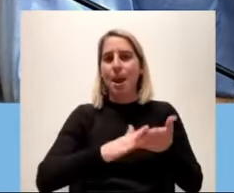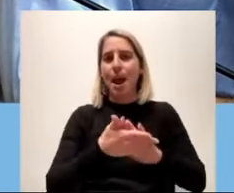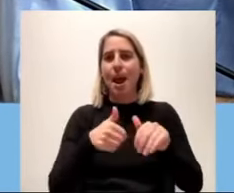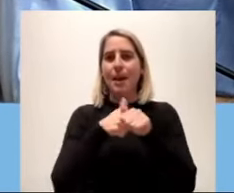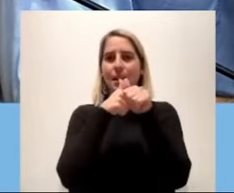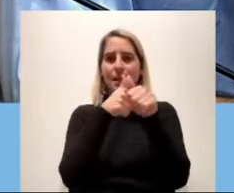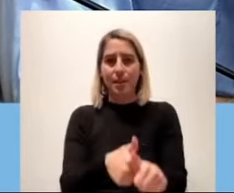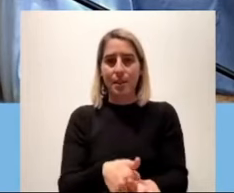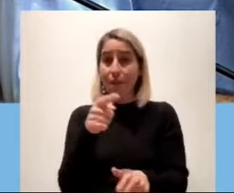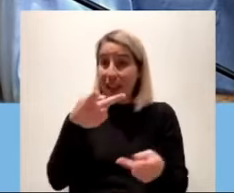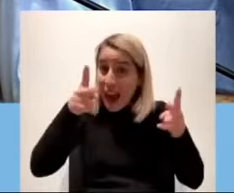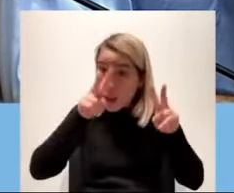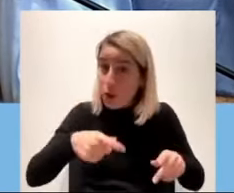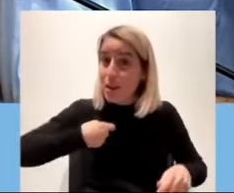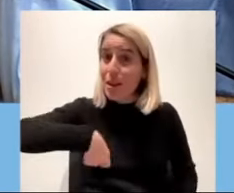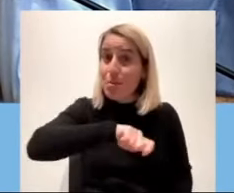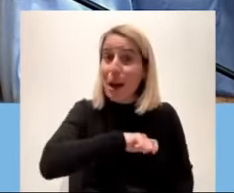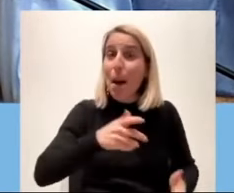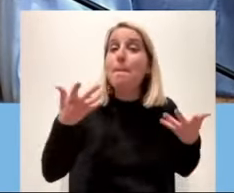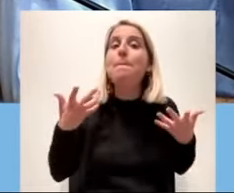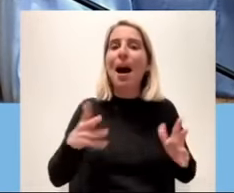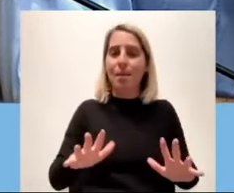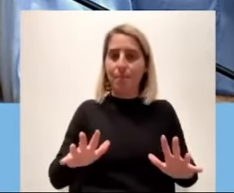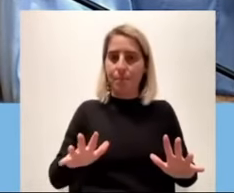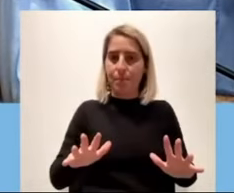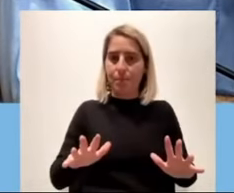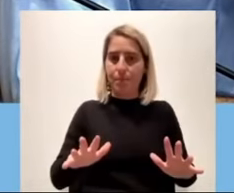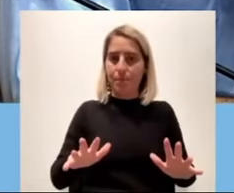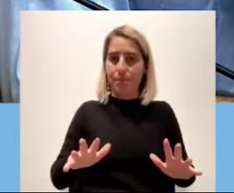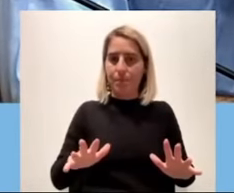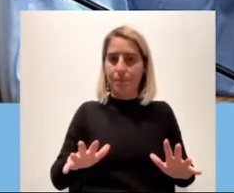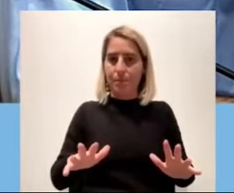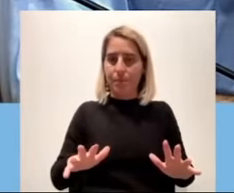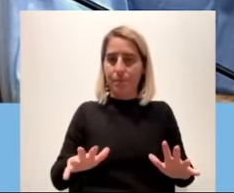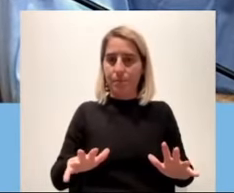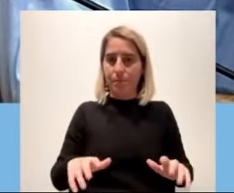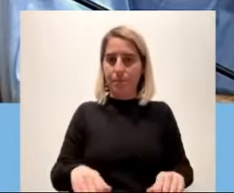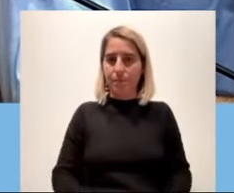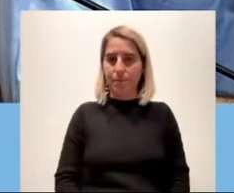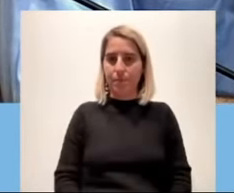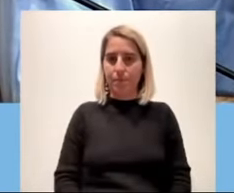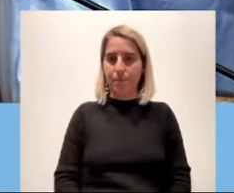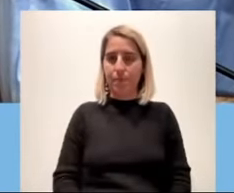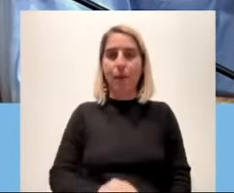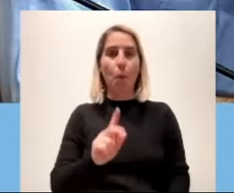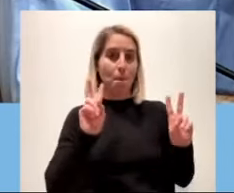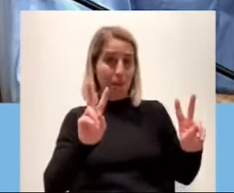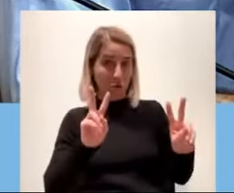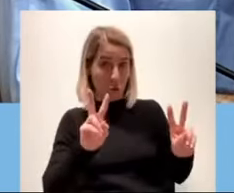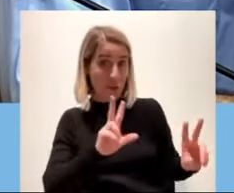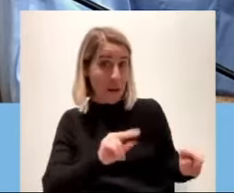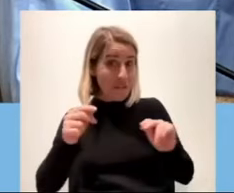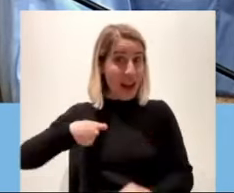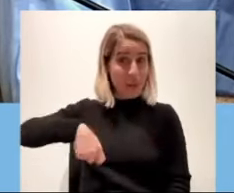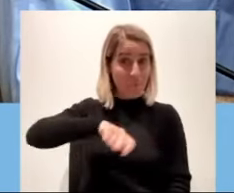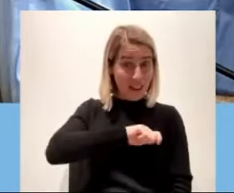έκανε η Ισπανία των σοσιαλδημοκρατών συντρόφων σας, μιλώντας για τους συναδέλφους από το Πασόκ, και η